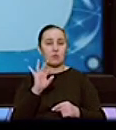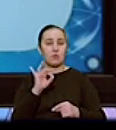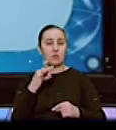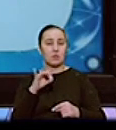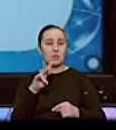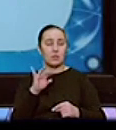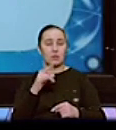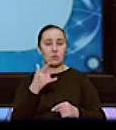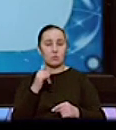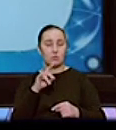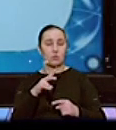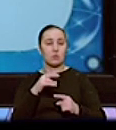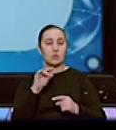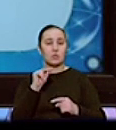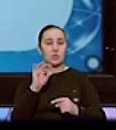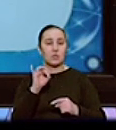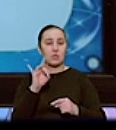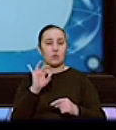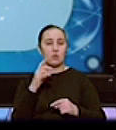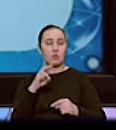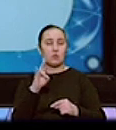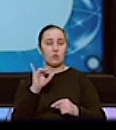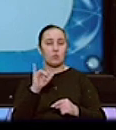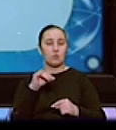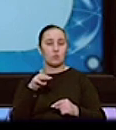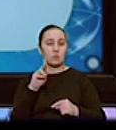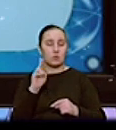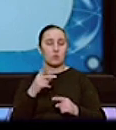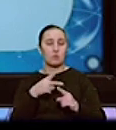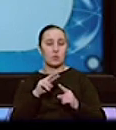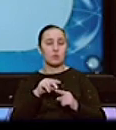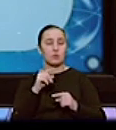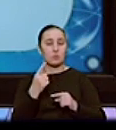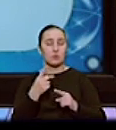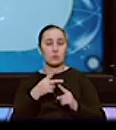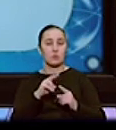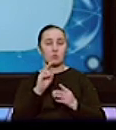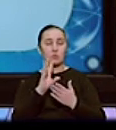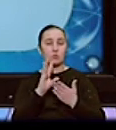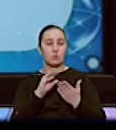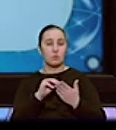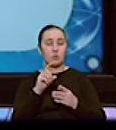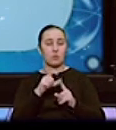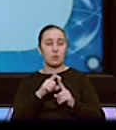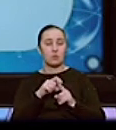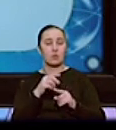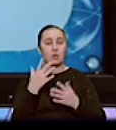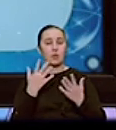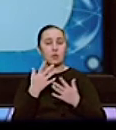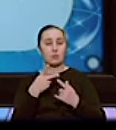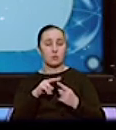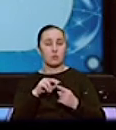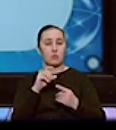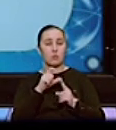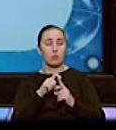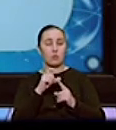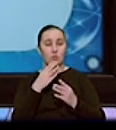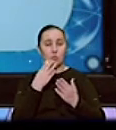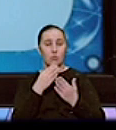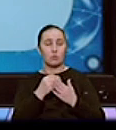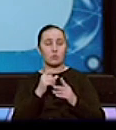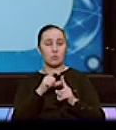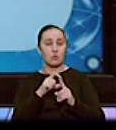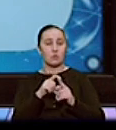gul. Chiroyli nutq. Qaysi biri ko'chma ma'noda, qaysi biri o'z